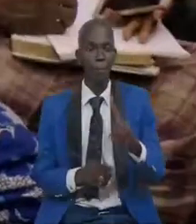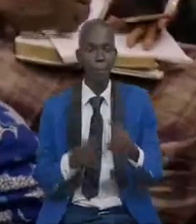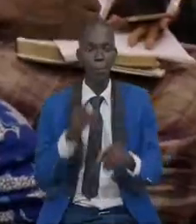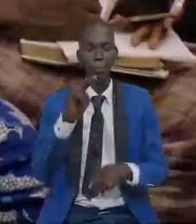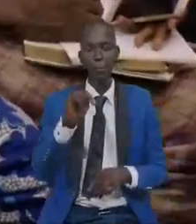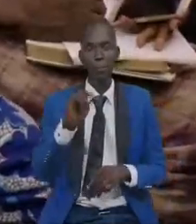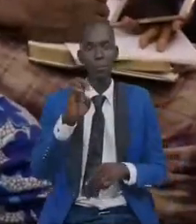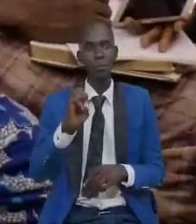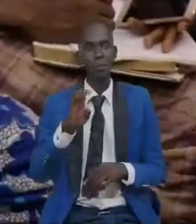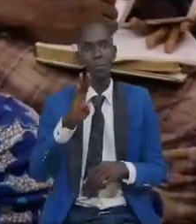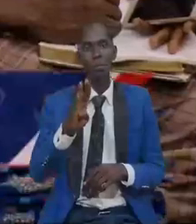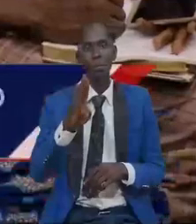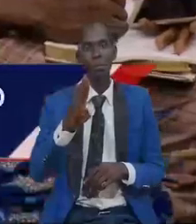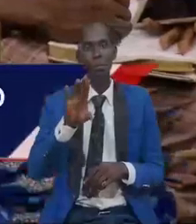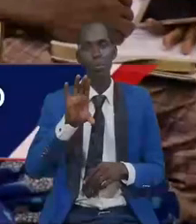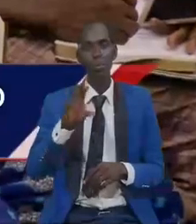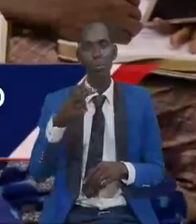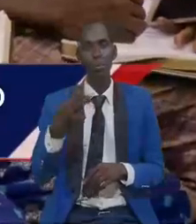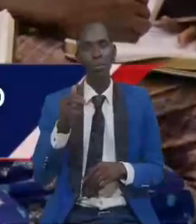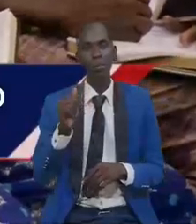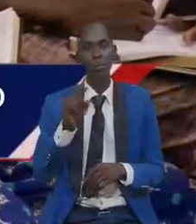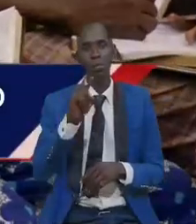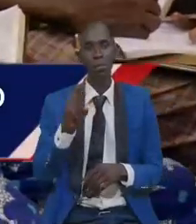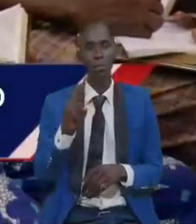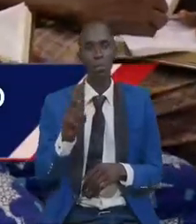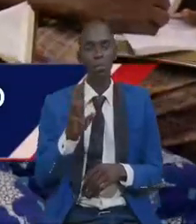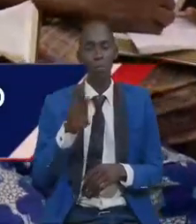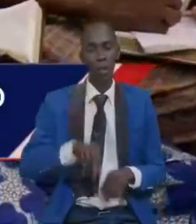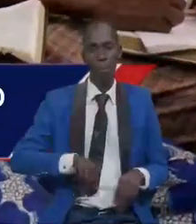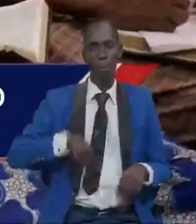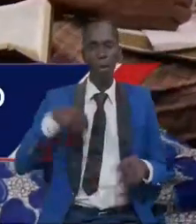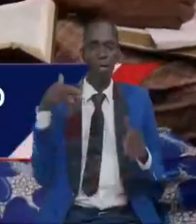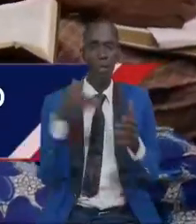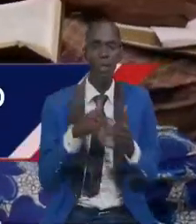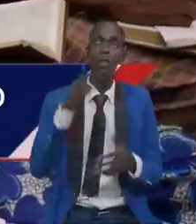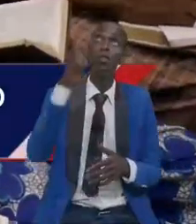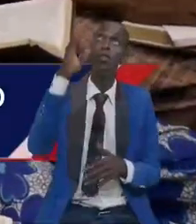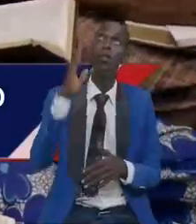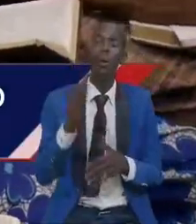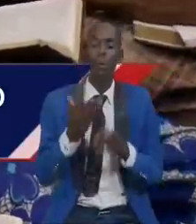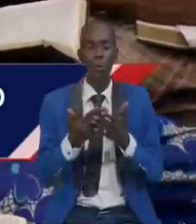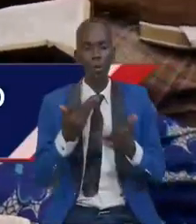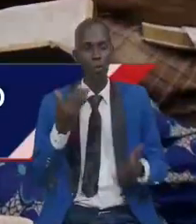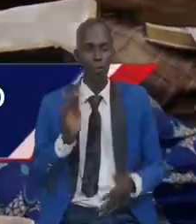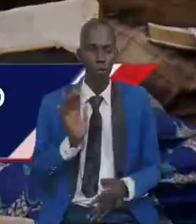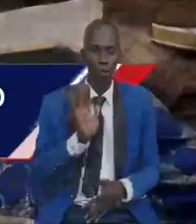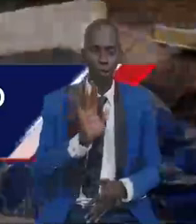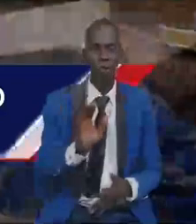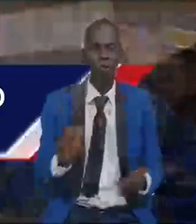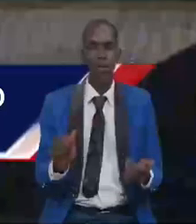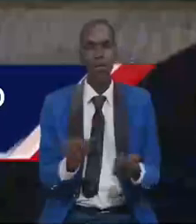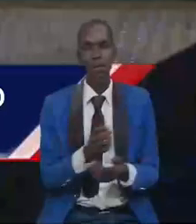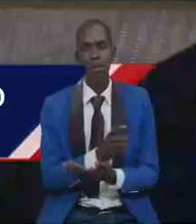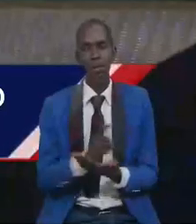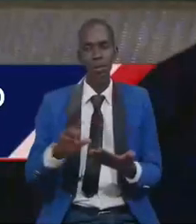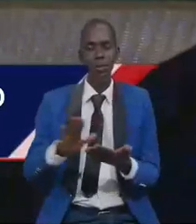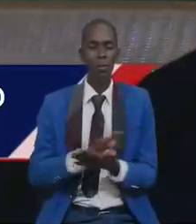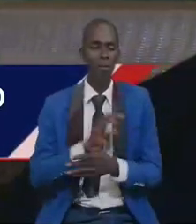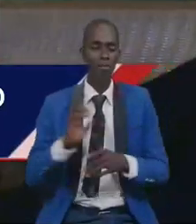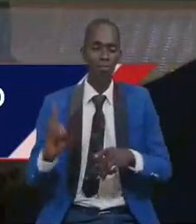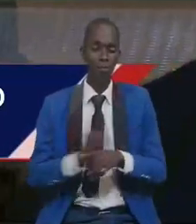1, l'orgueil de Nebuchadnezzar contre Dieu avant sa discipline divine. Ça, ce n'est pas une